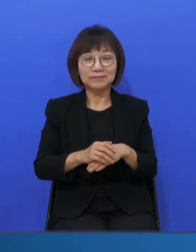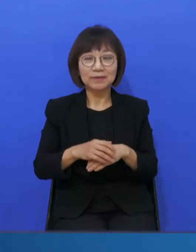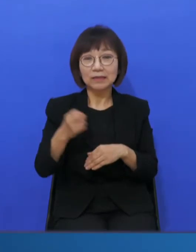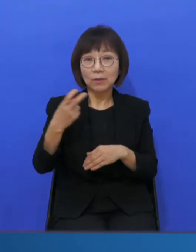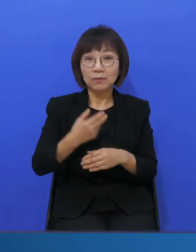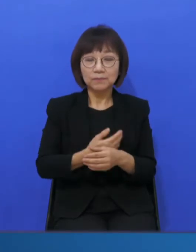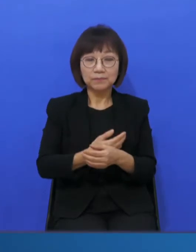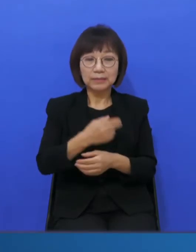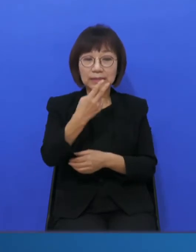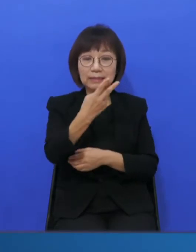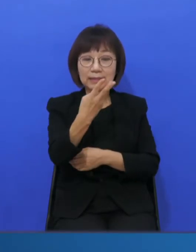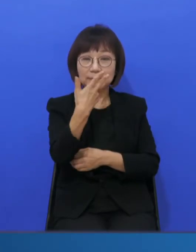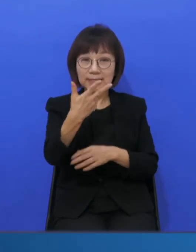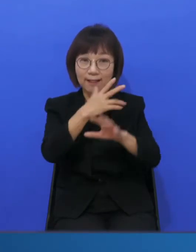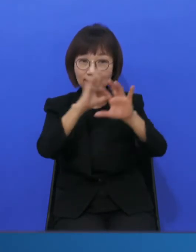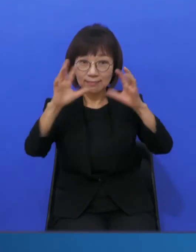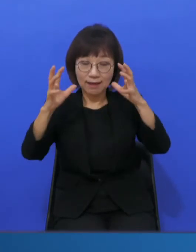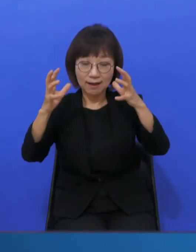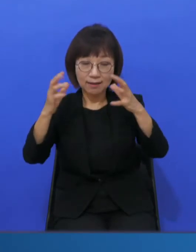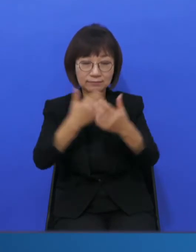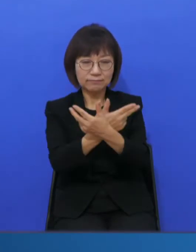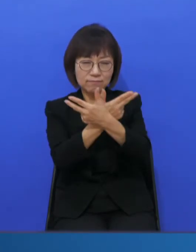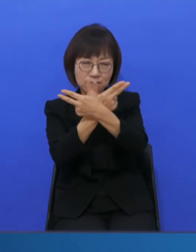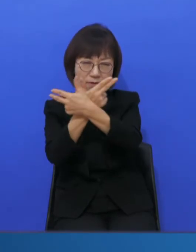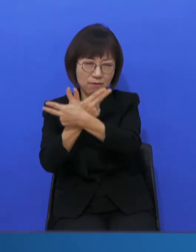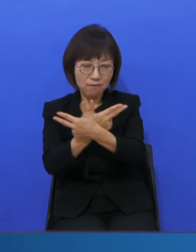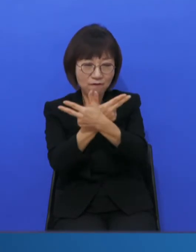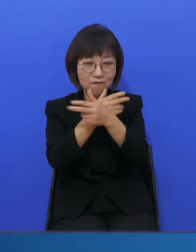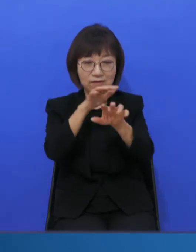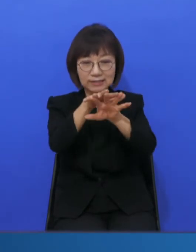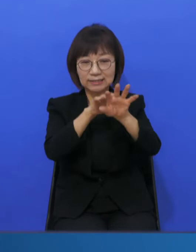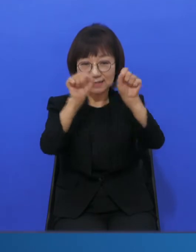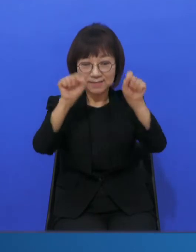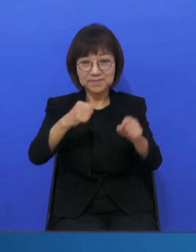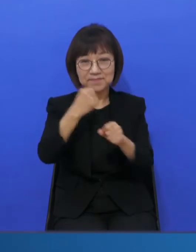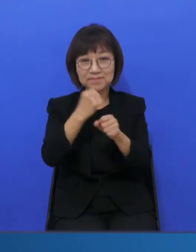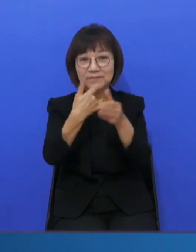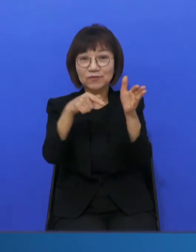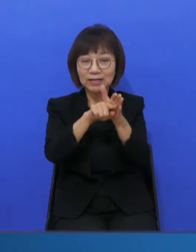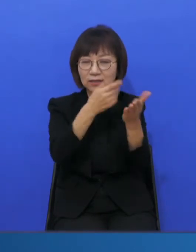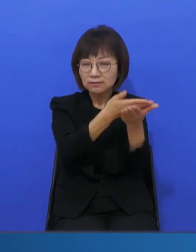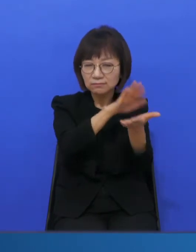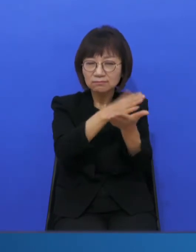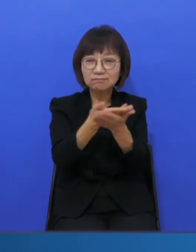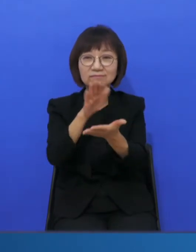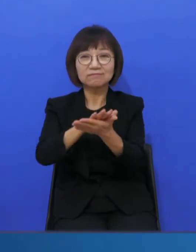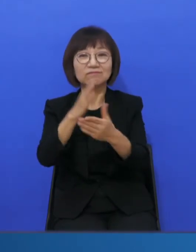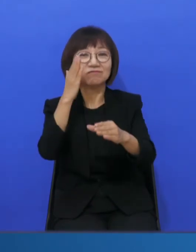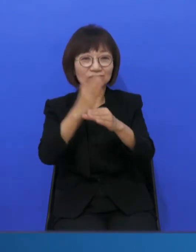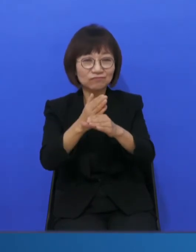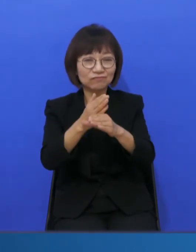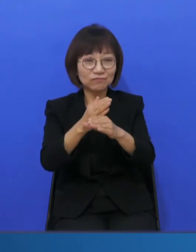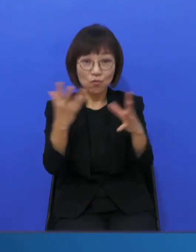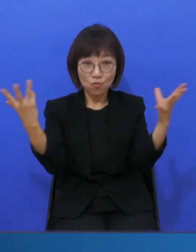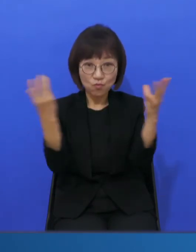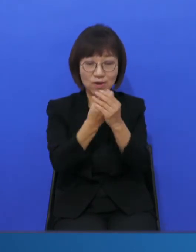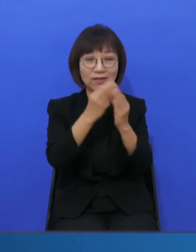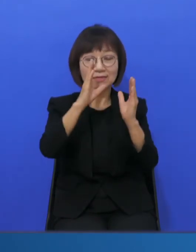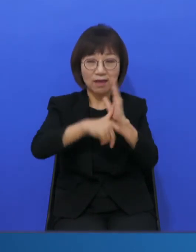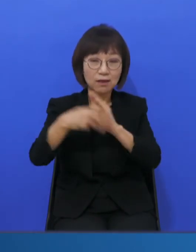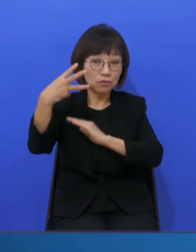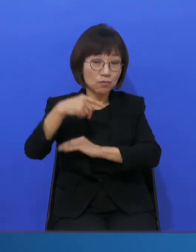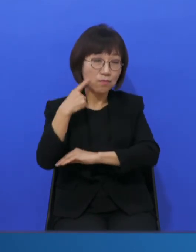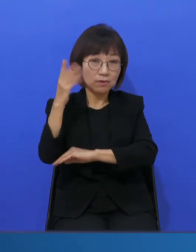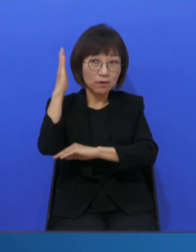전도협회는 237 나라를 비대면으로 대면화하는 시스템을 구축하기 위해 리모델링을 하고 있으며 완공시 유광수